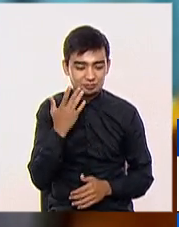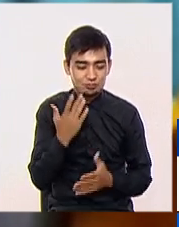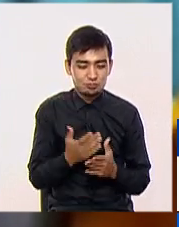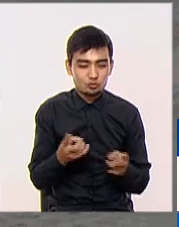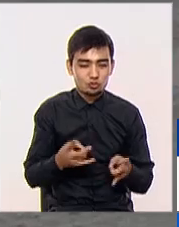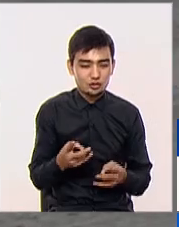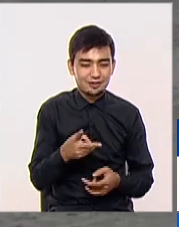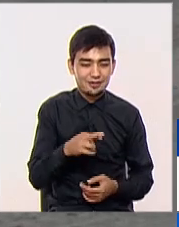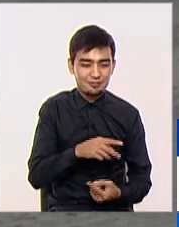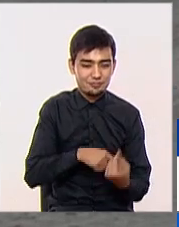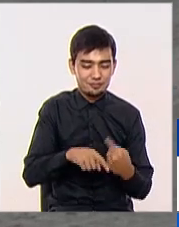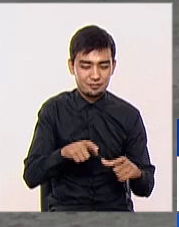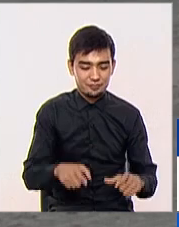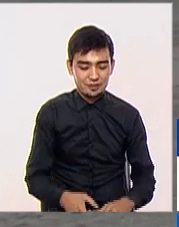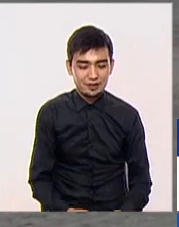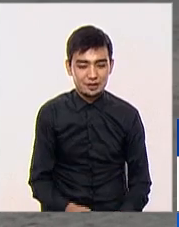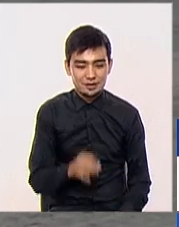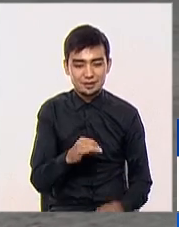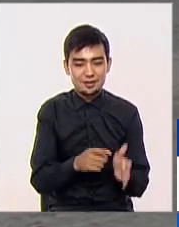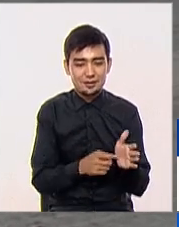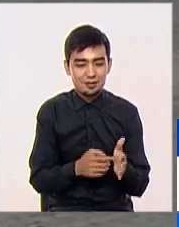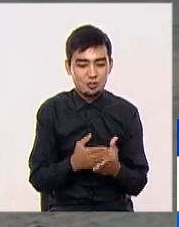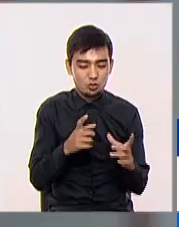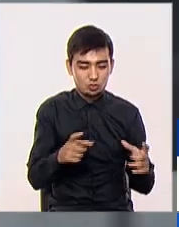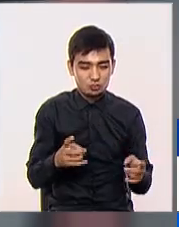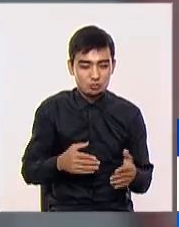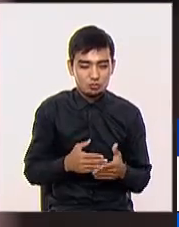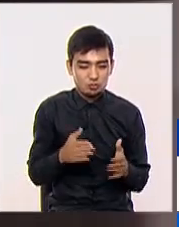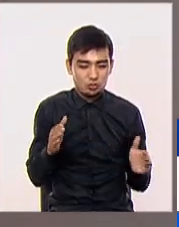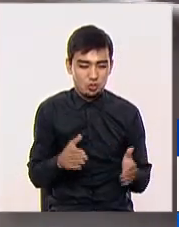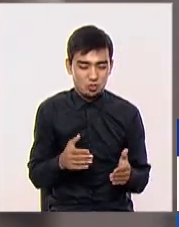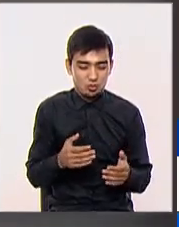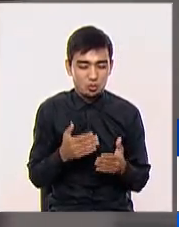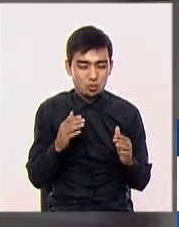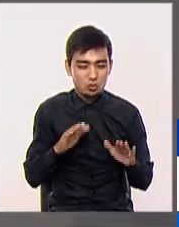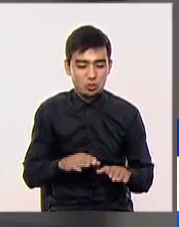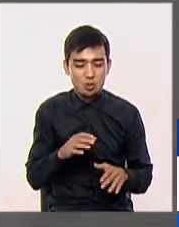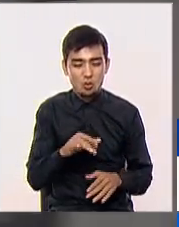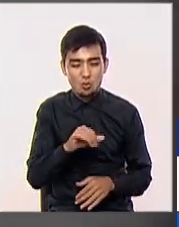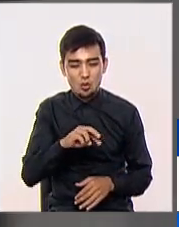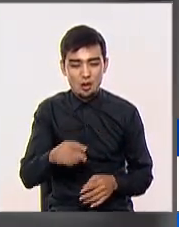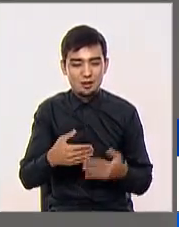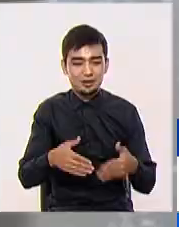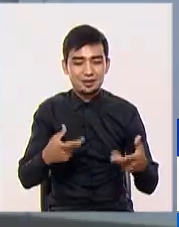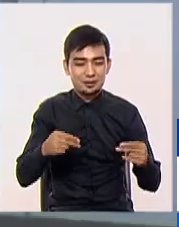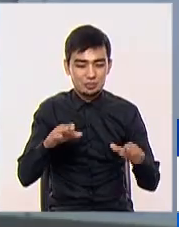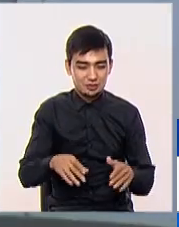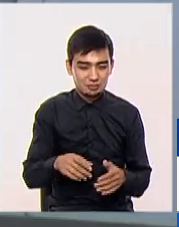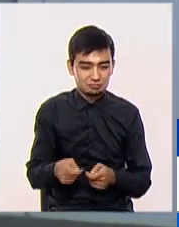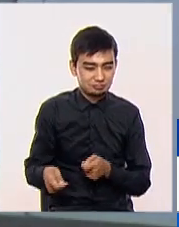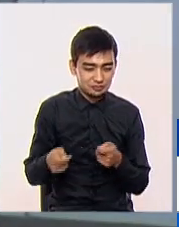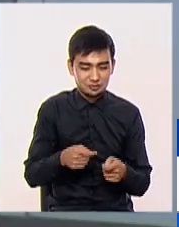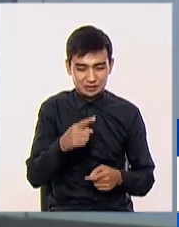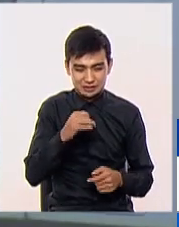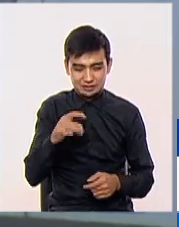нужд предприятия. В итоге карагандинцам остается покупать только уголь с открытых карьеров. Везут издалека. Самый дешевый –